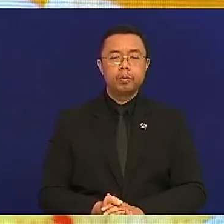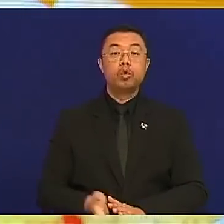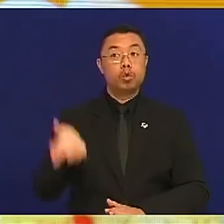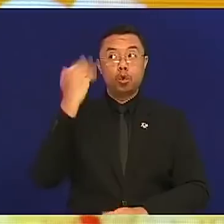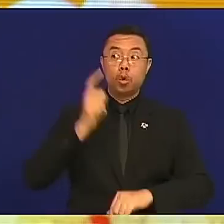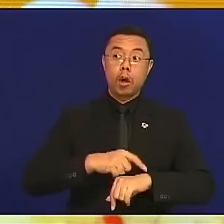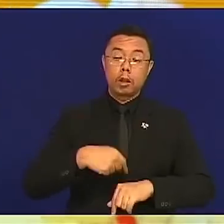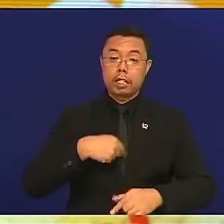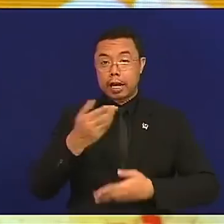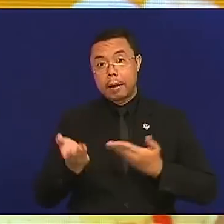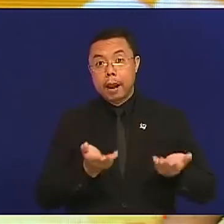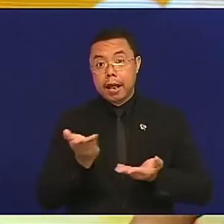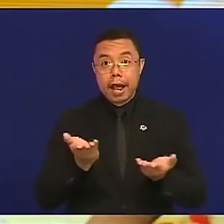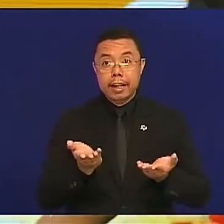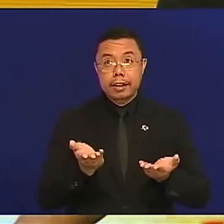Dulu waktu saya melayani,